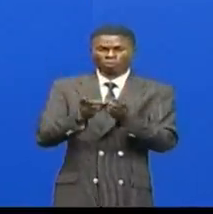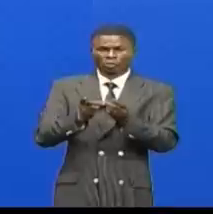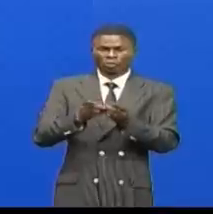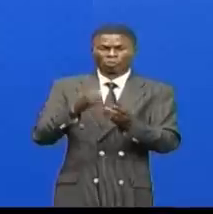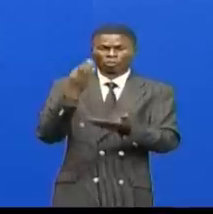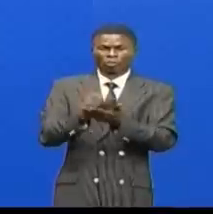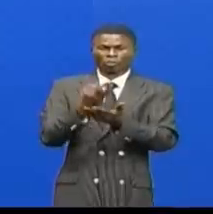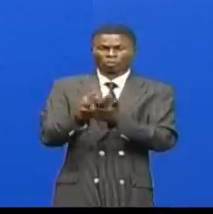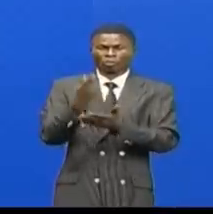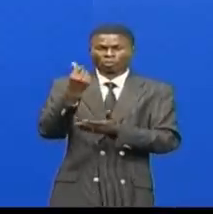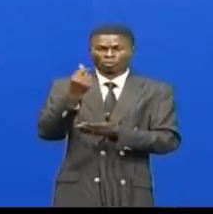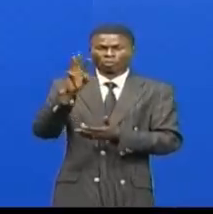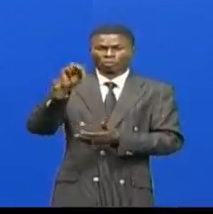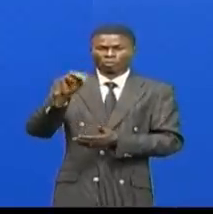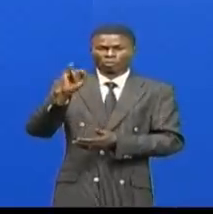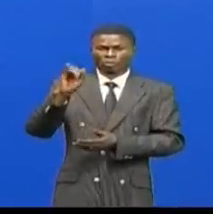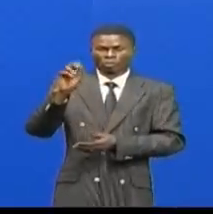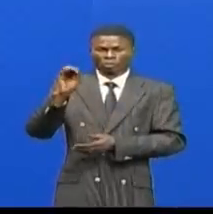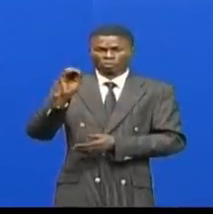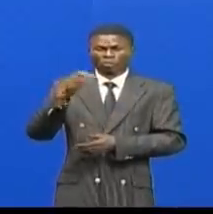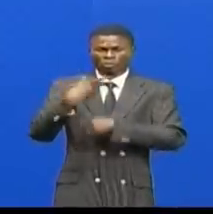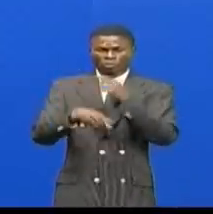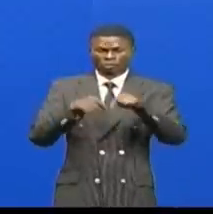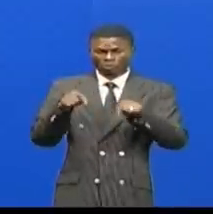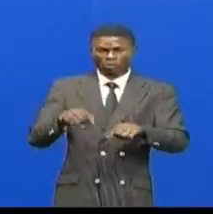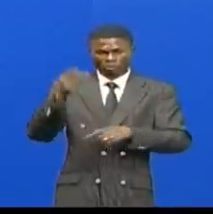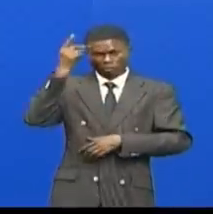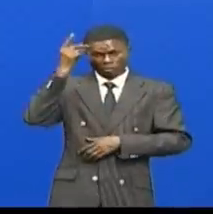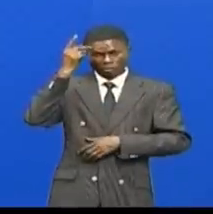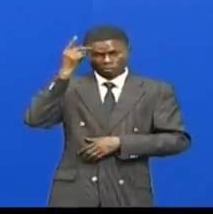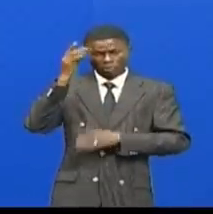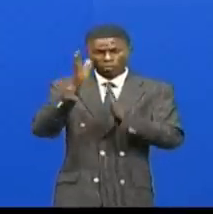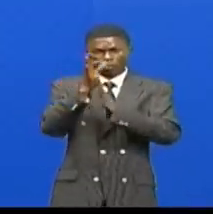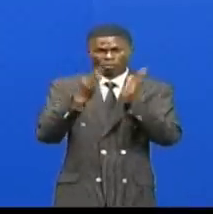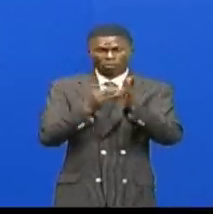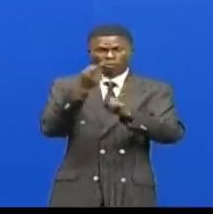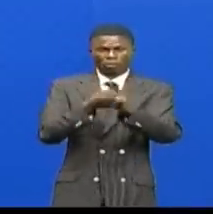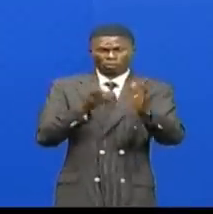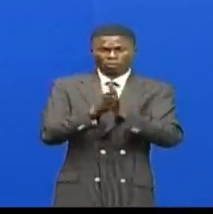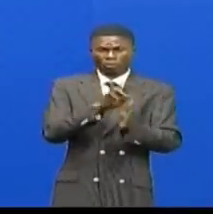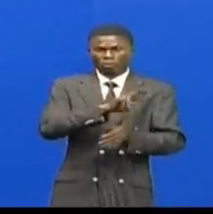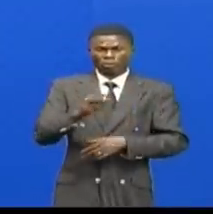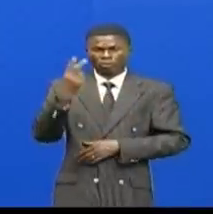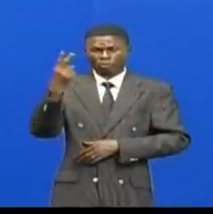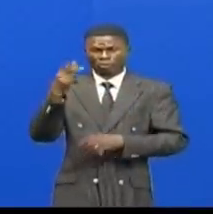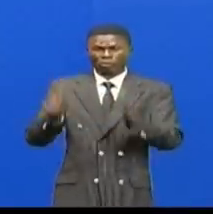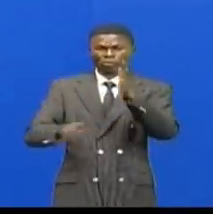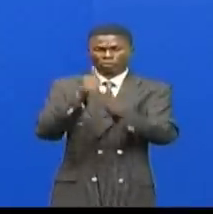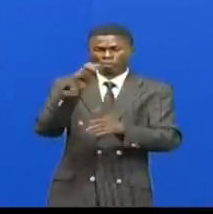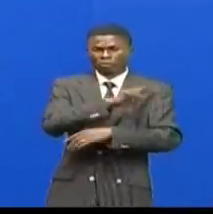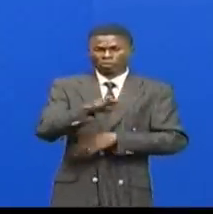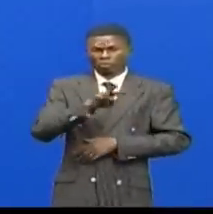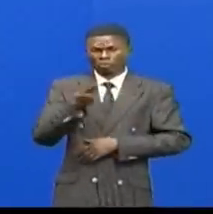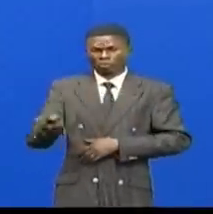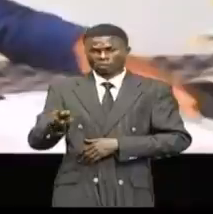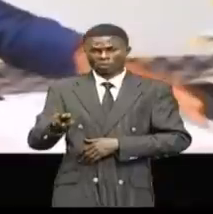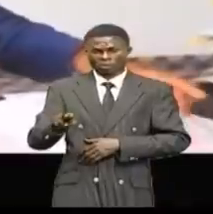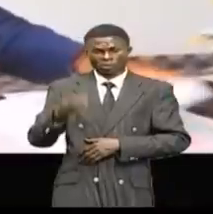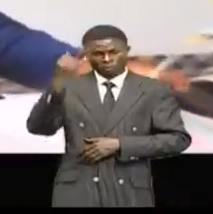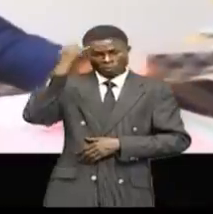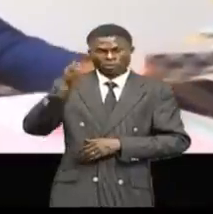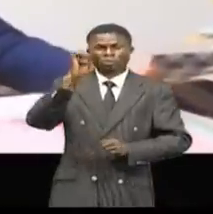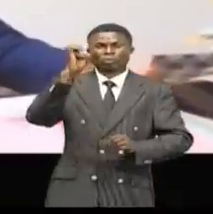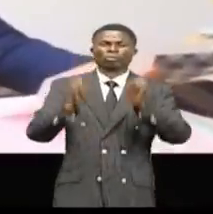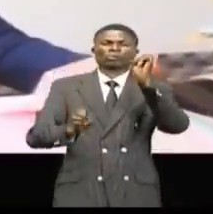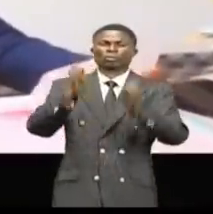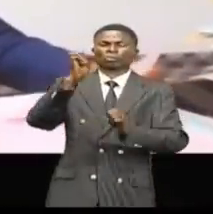monétaire international qui s'est déroulée à Kinshasa du 18 octobre au 2 novembre 2022 dans le cadre de